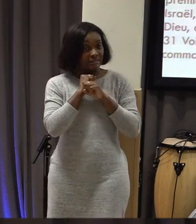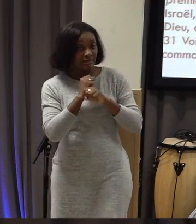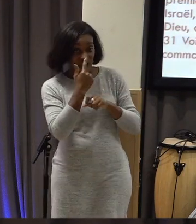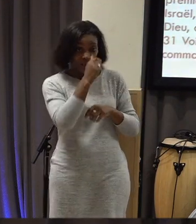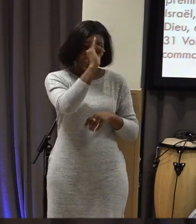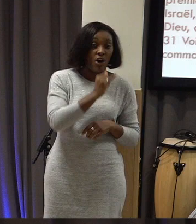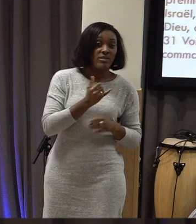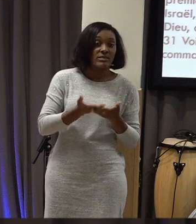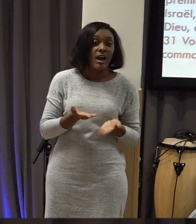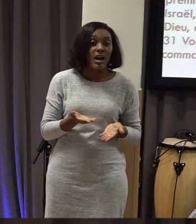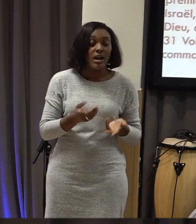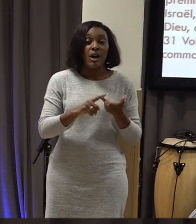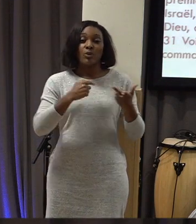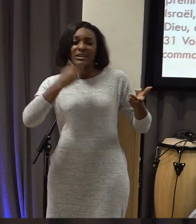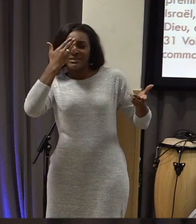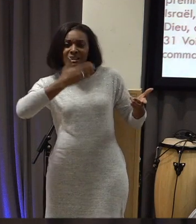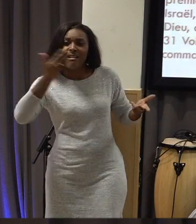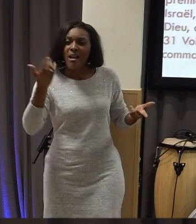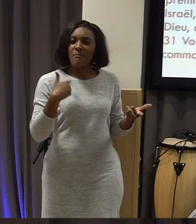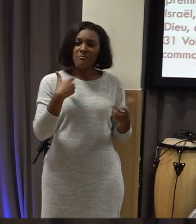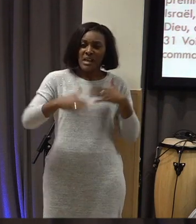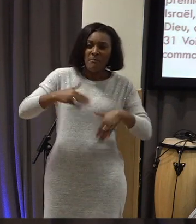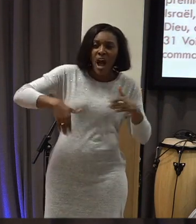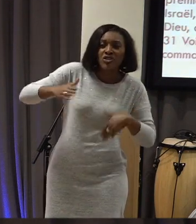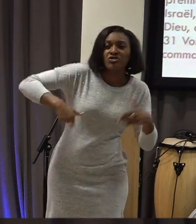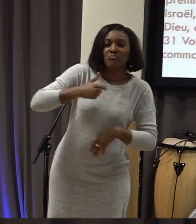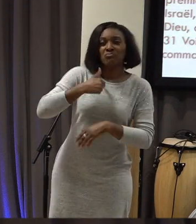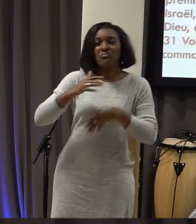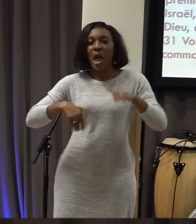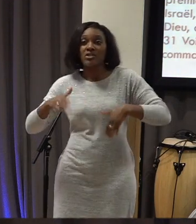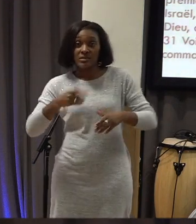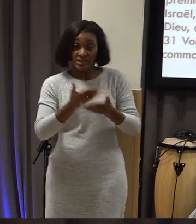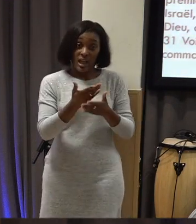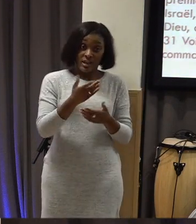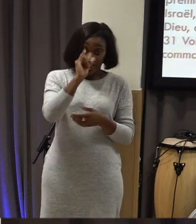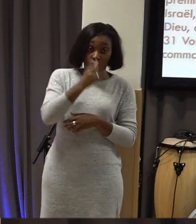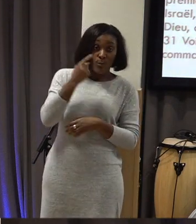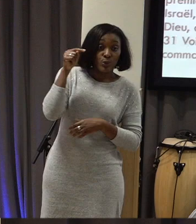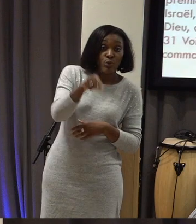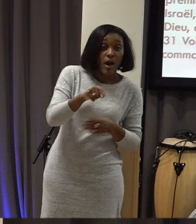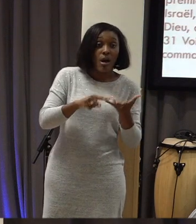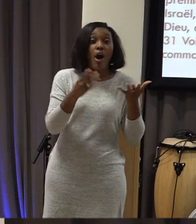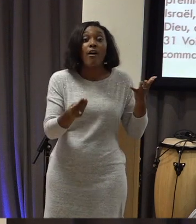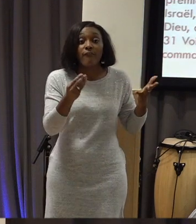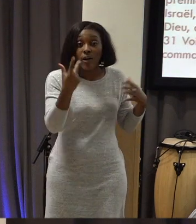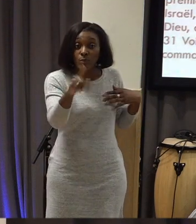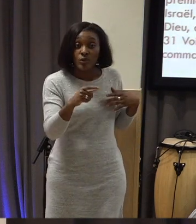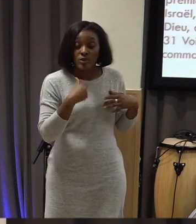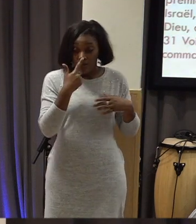succès est une idole pour toi? Est-ce que ton ministère est une idole pour toi? Est-ce que tes enfants sont une idole pour